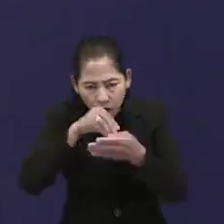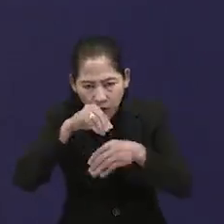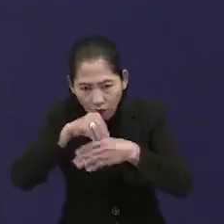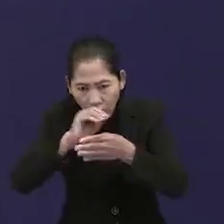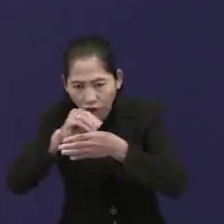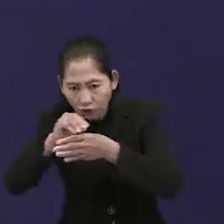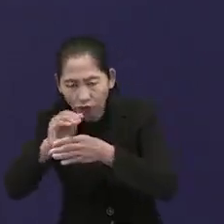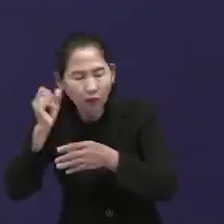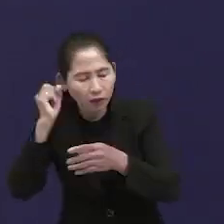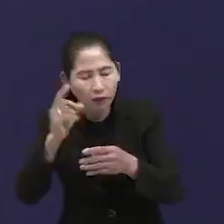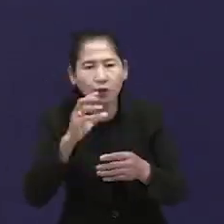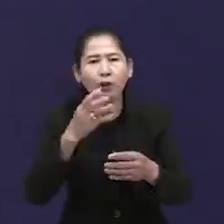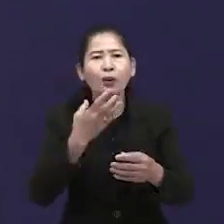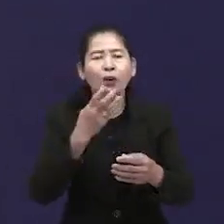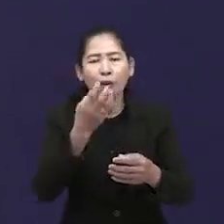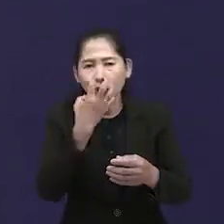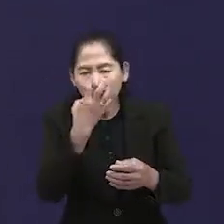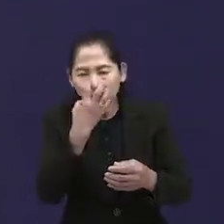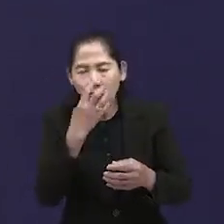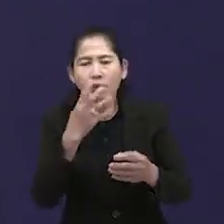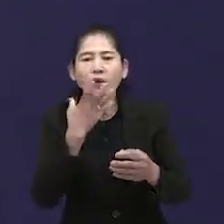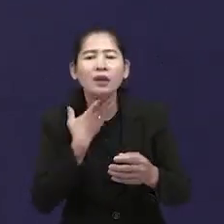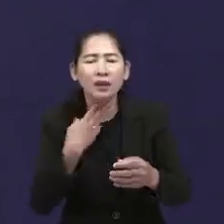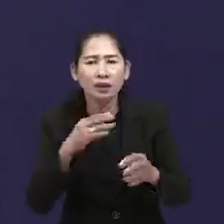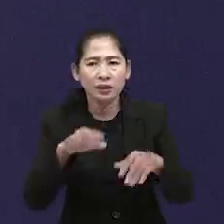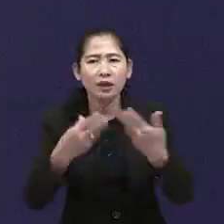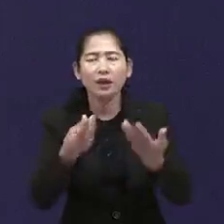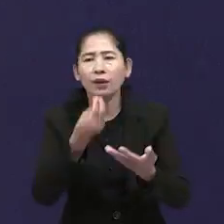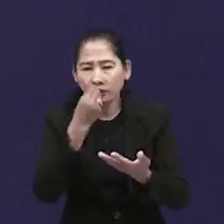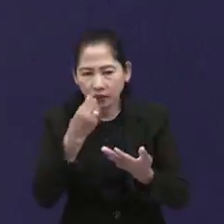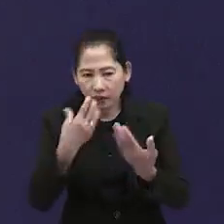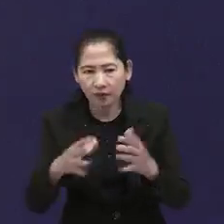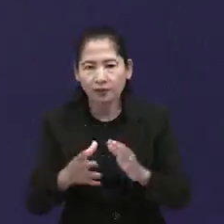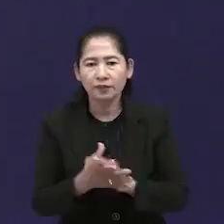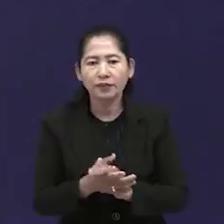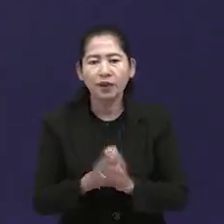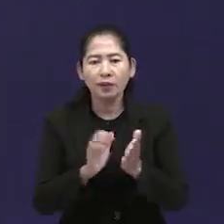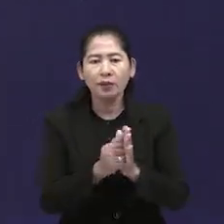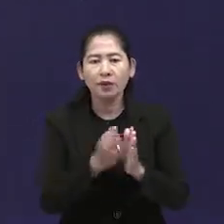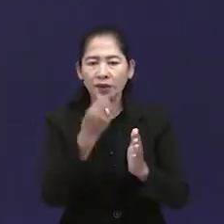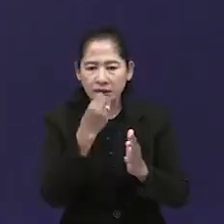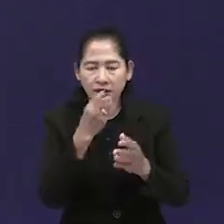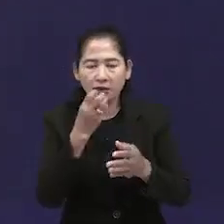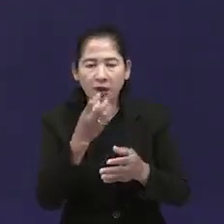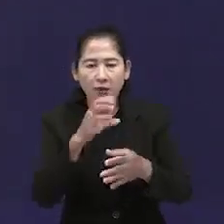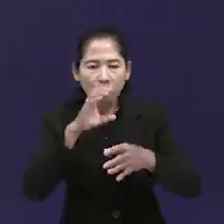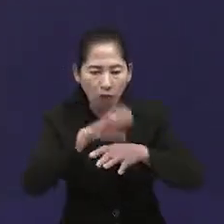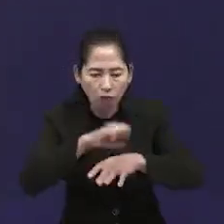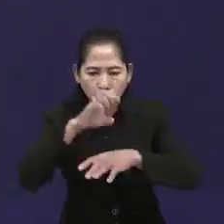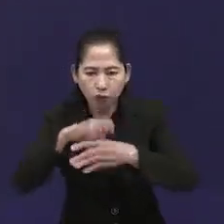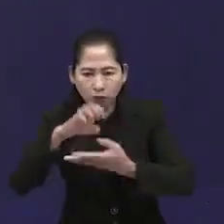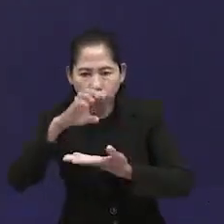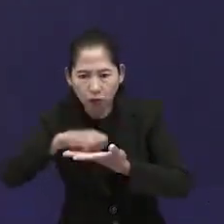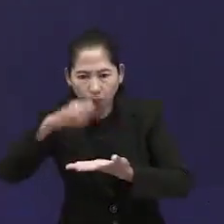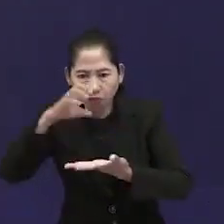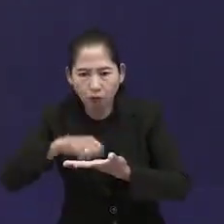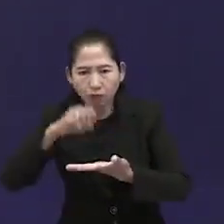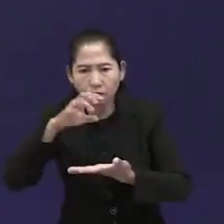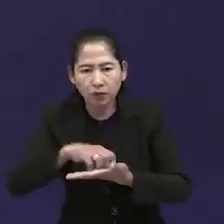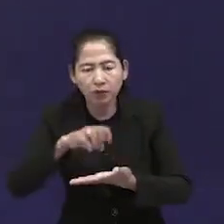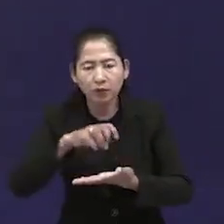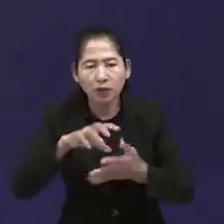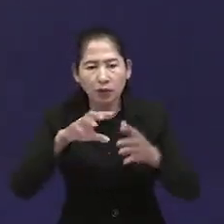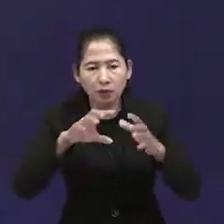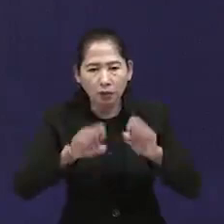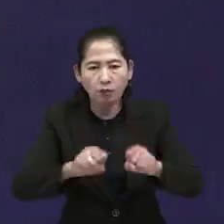អញ្ចឹងទៅបាត់ដឹងថាអូជ្រូកឃ្លានហើយដល់ពេលដាក់ចំណីឲ្យវាហើយចាពេលស៊ីបាយវាត្របាក់ស្គាល់ពាក្យថាត្របាក់អីកូន